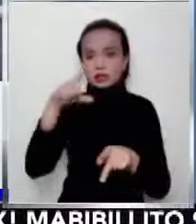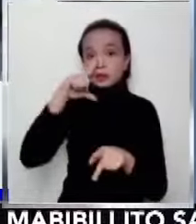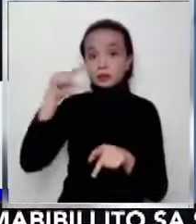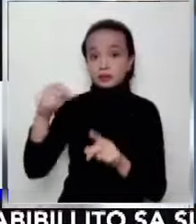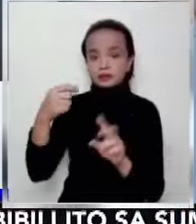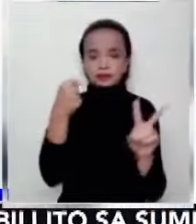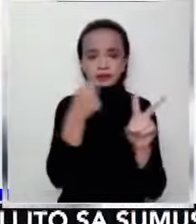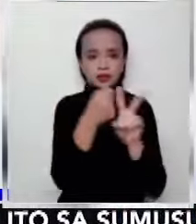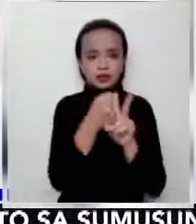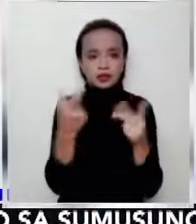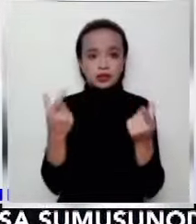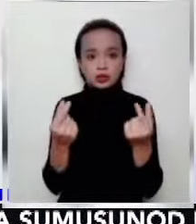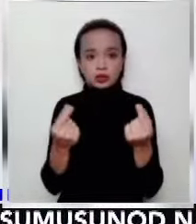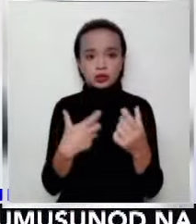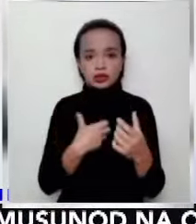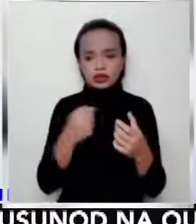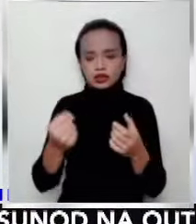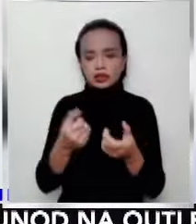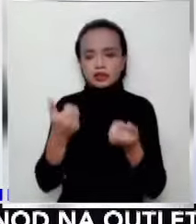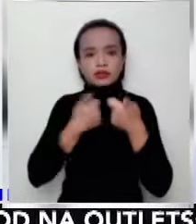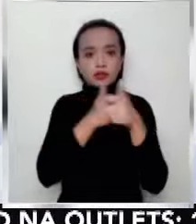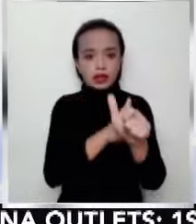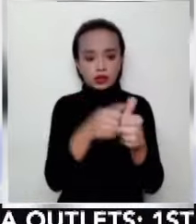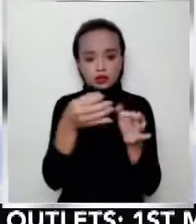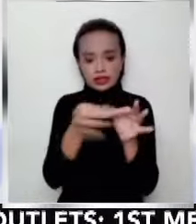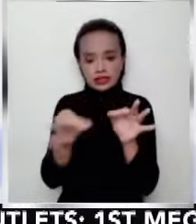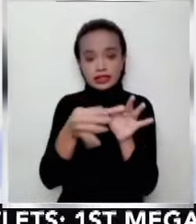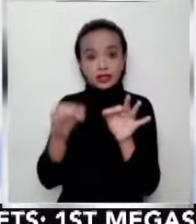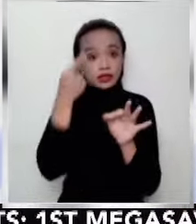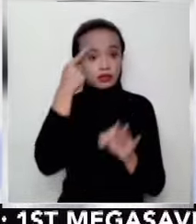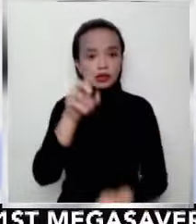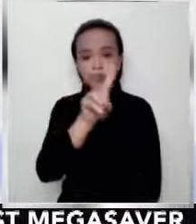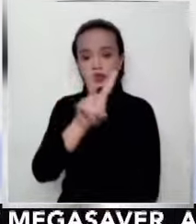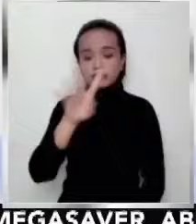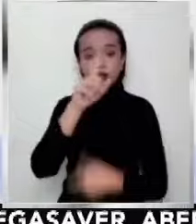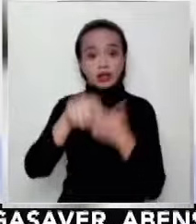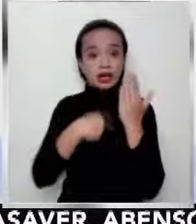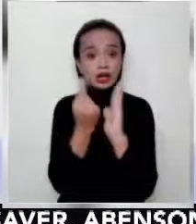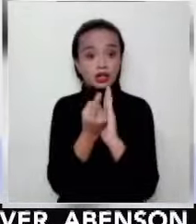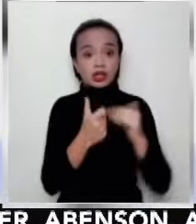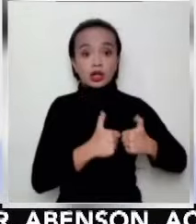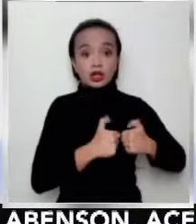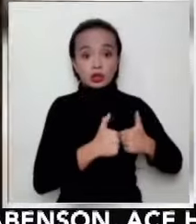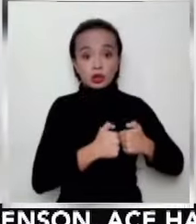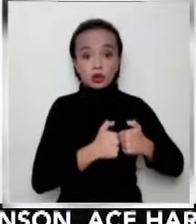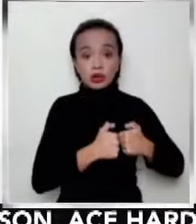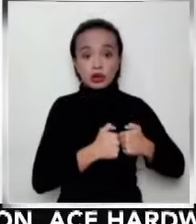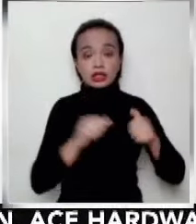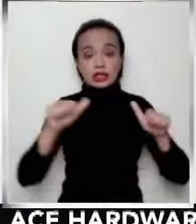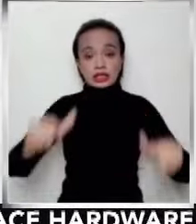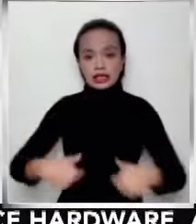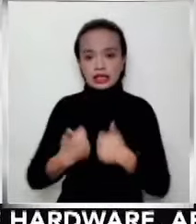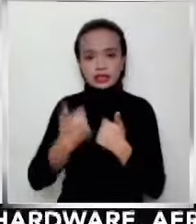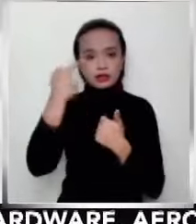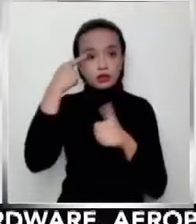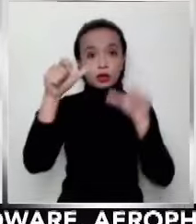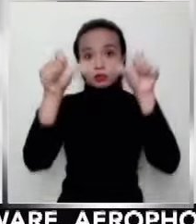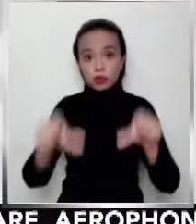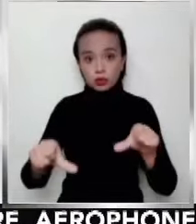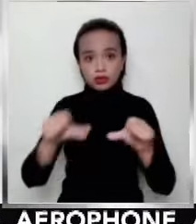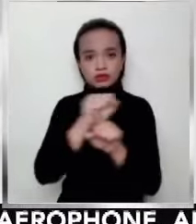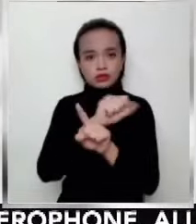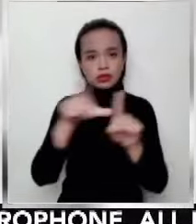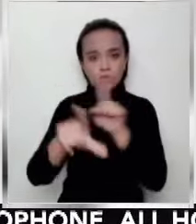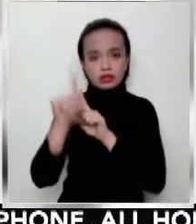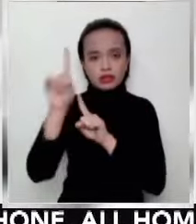na sumunod sa kanyang script para sa 24-hour jowa challenge na pang-content sa social media nito. Pero laking gulat niya raw nang lumabas